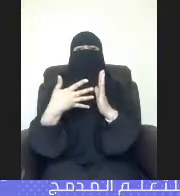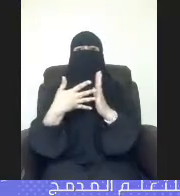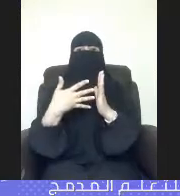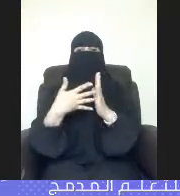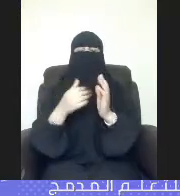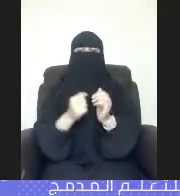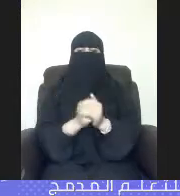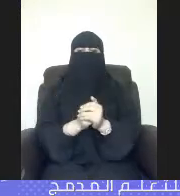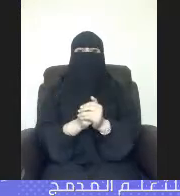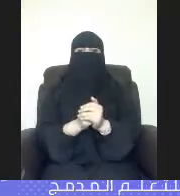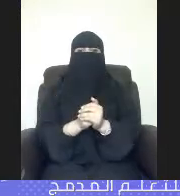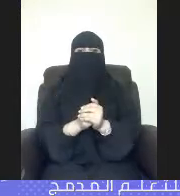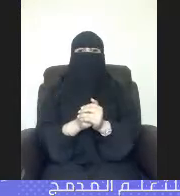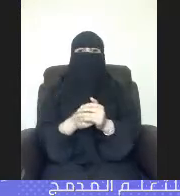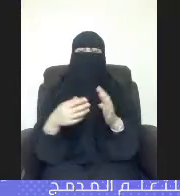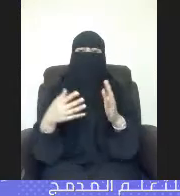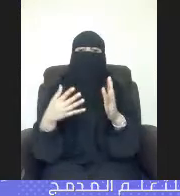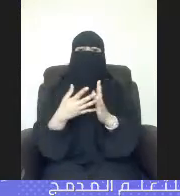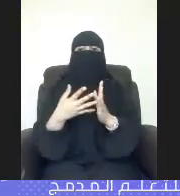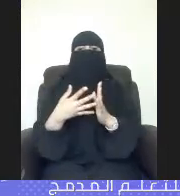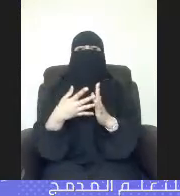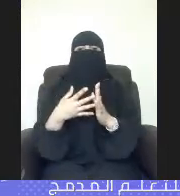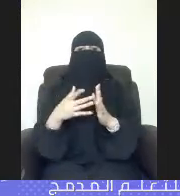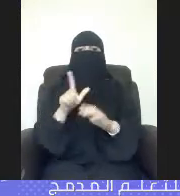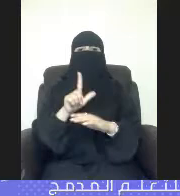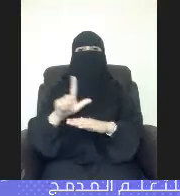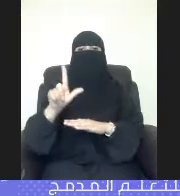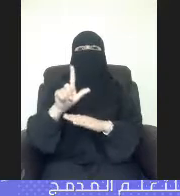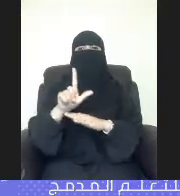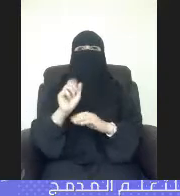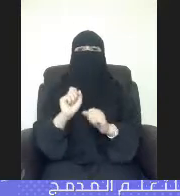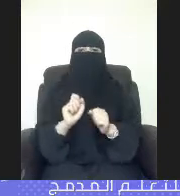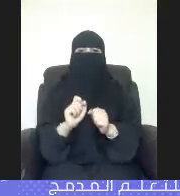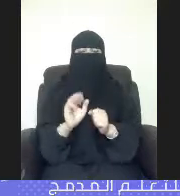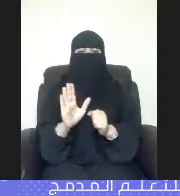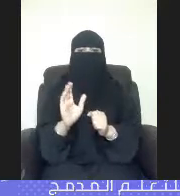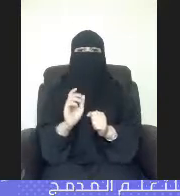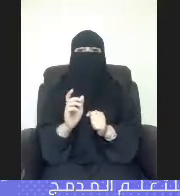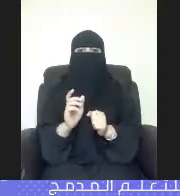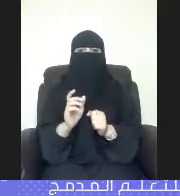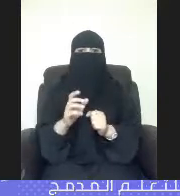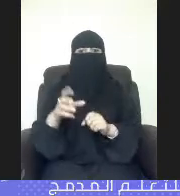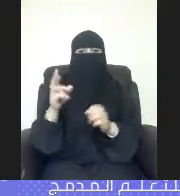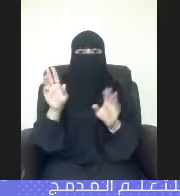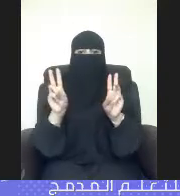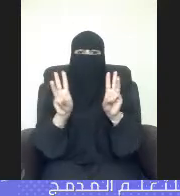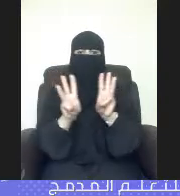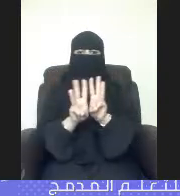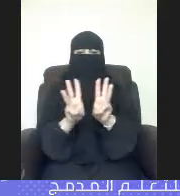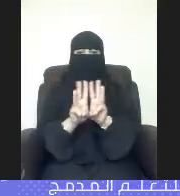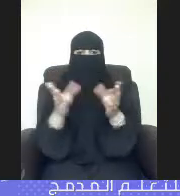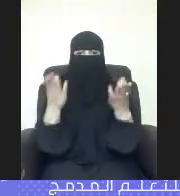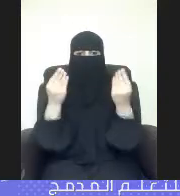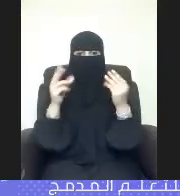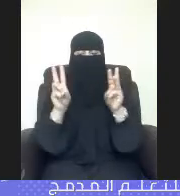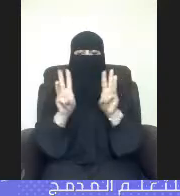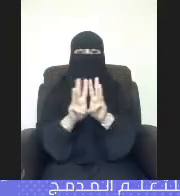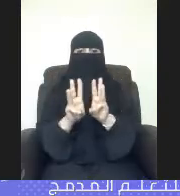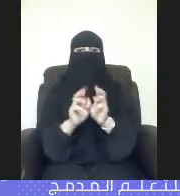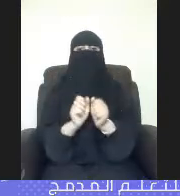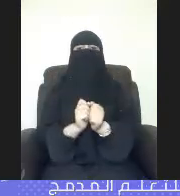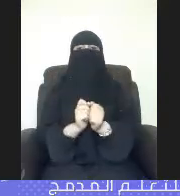الإلكتروني، والتي سعت من خلاله إلى نشر ثقافة ونشر استراتيجيات